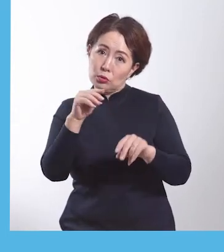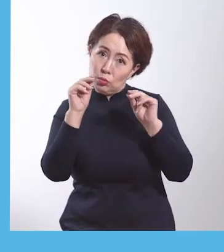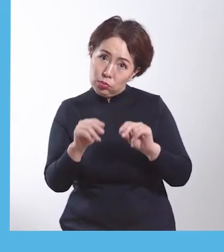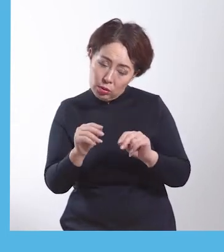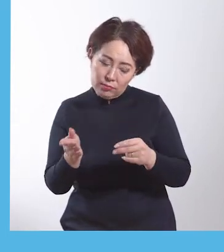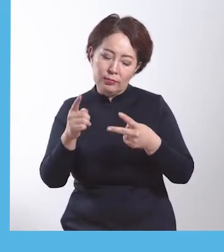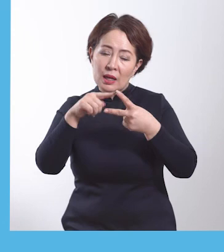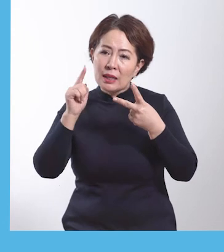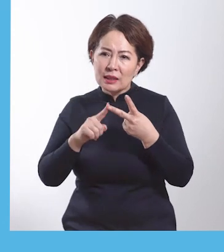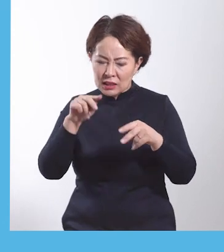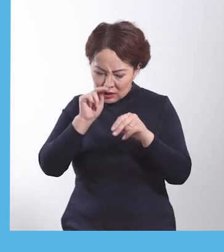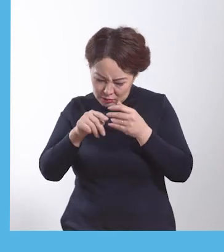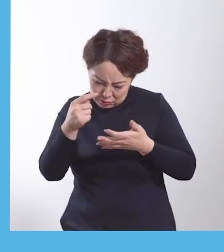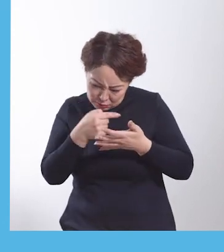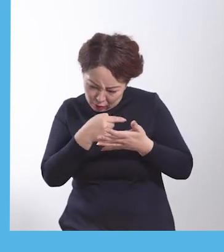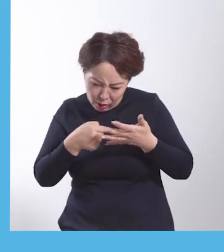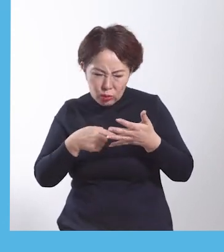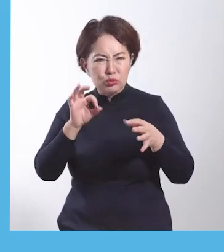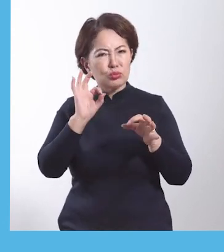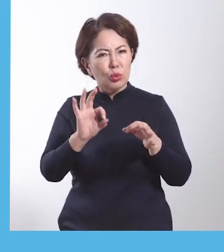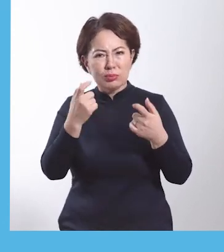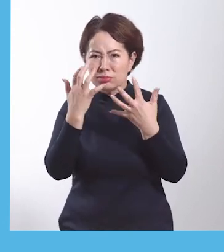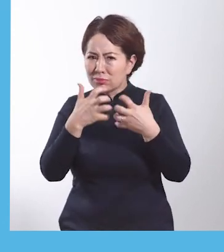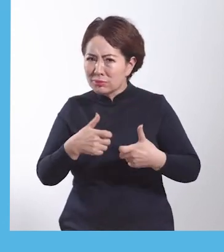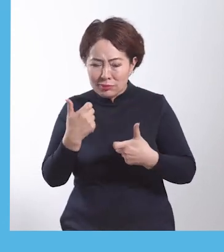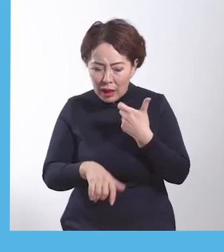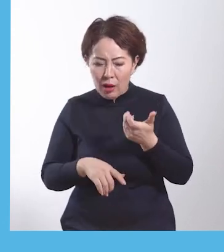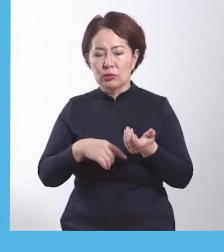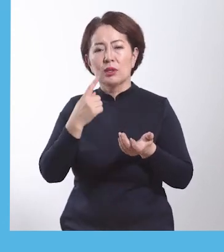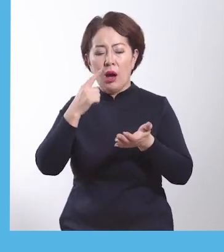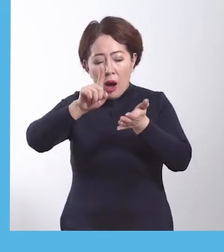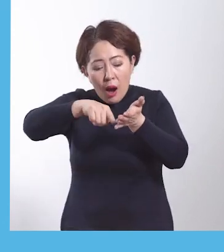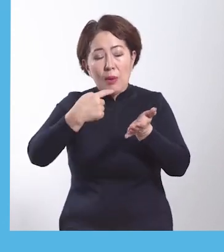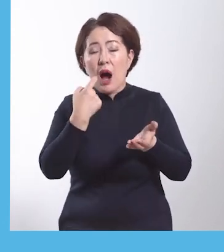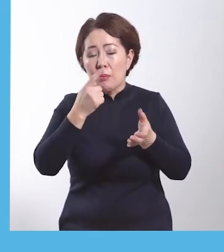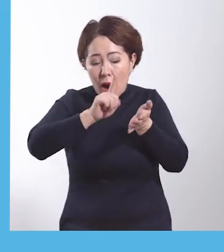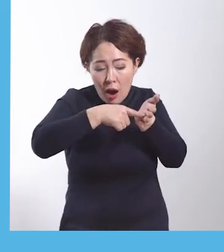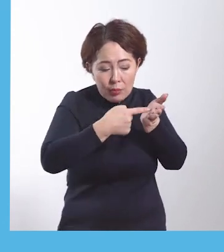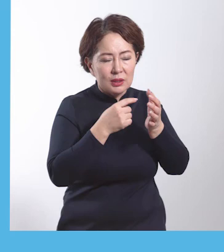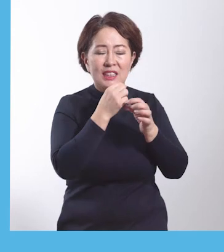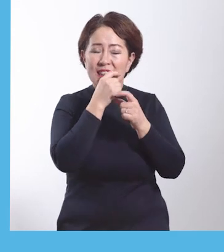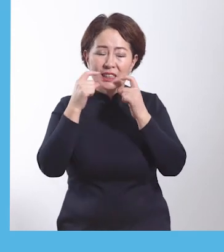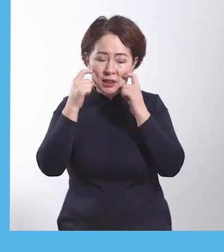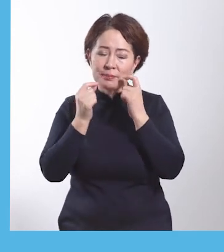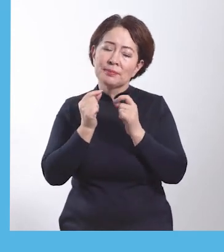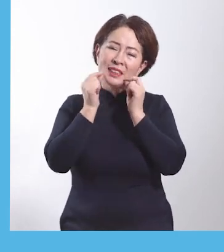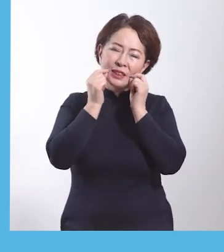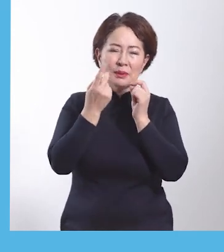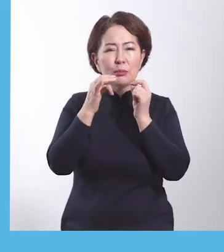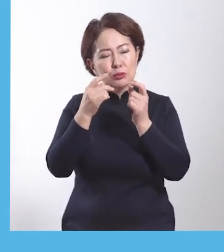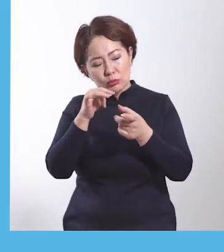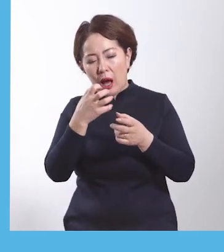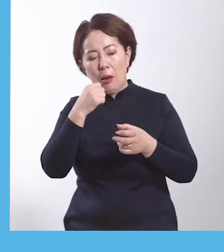уншсан тохиолдолд шинжилгээг зааврын дагуу хийгээгүй бол арчтас авахдаа буйлыг халахлсан шүдний аппарат